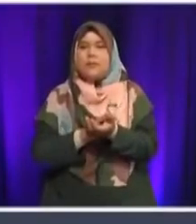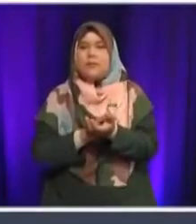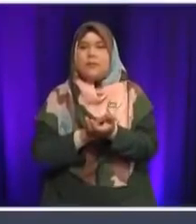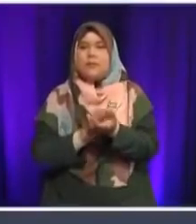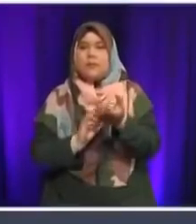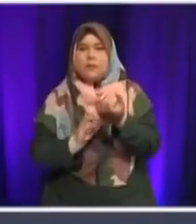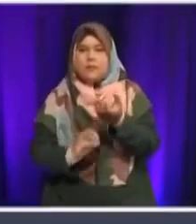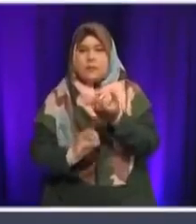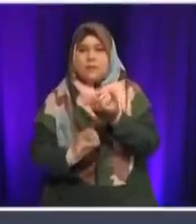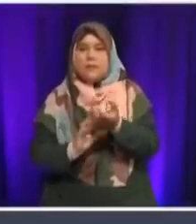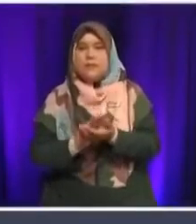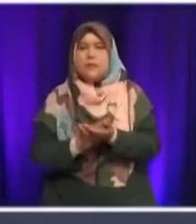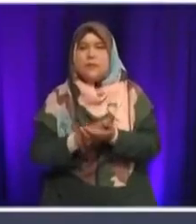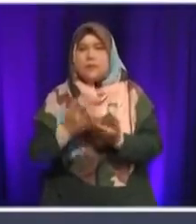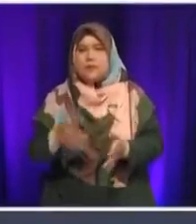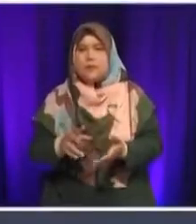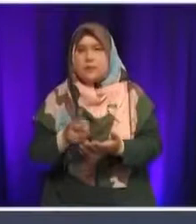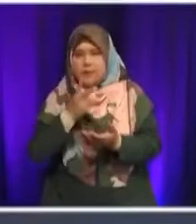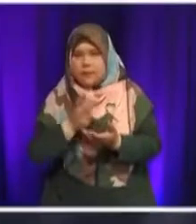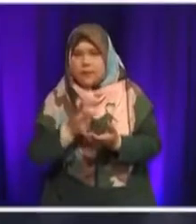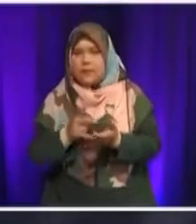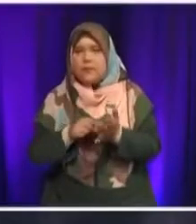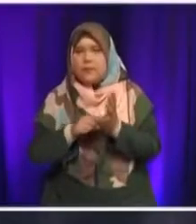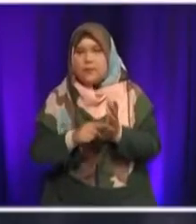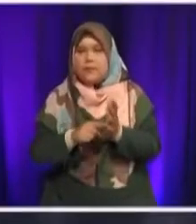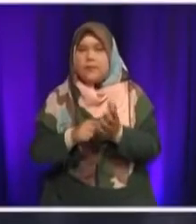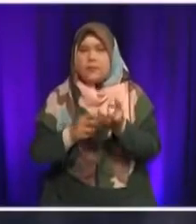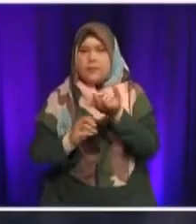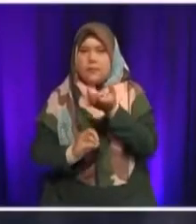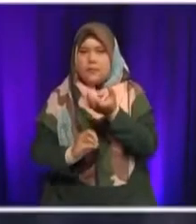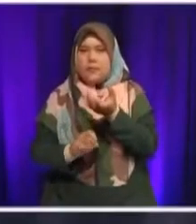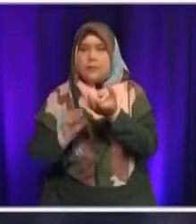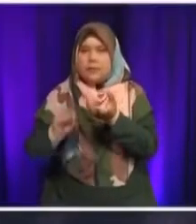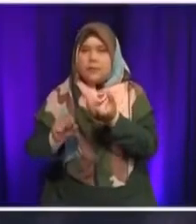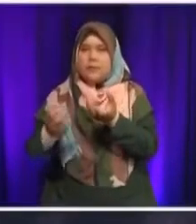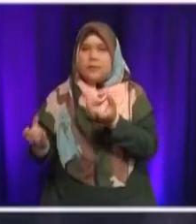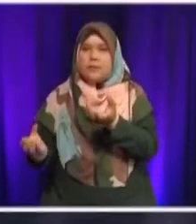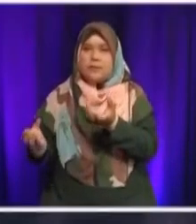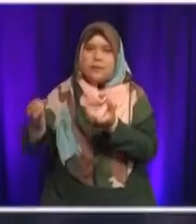baik apabila bacaan telah menunjukkan sifat murid-muri minimal